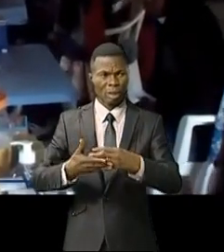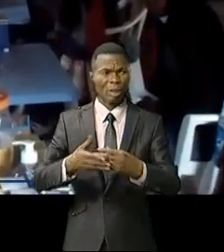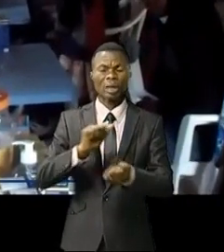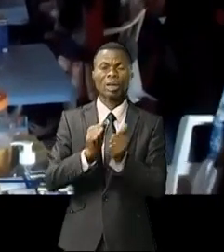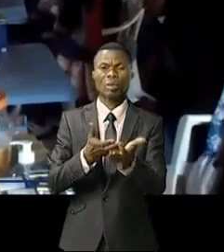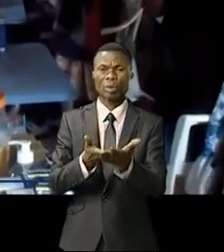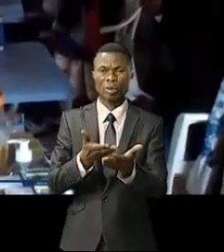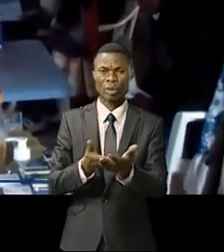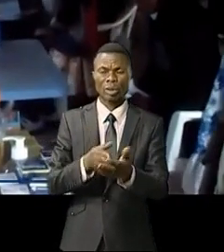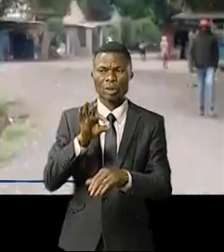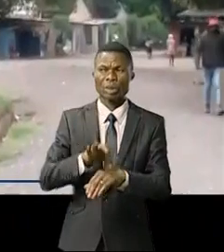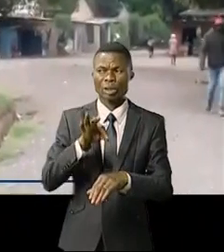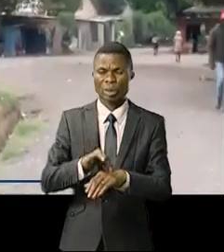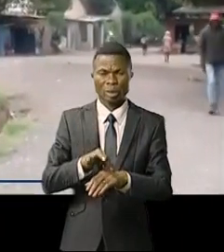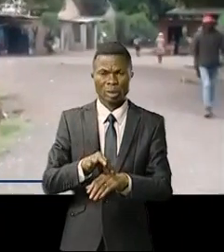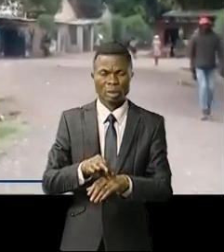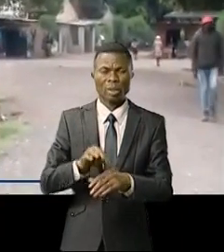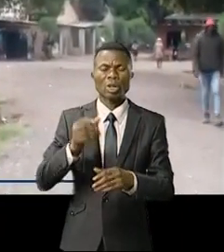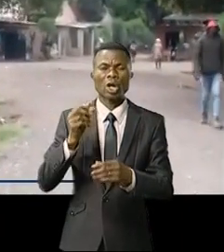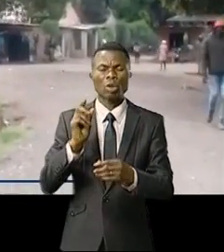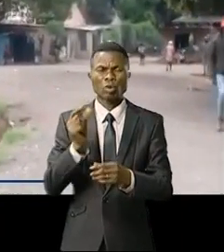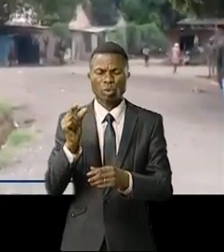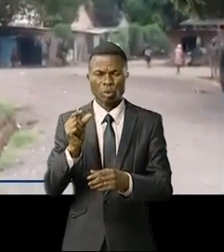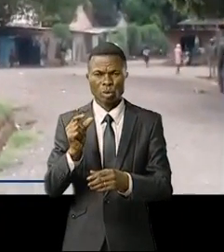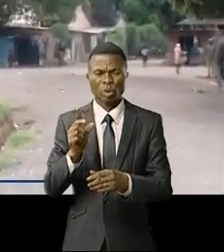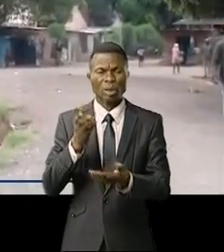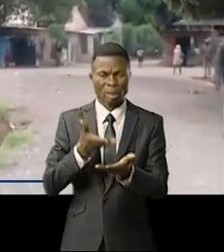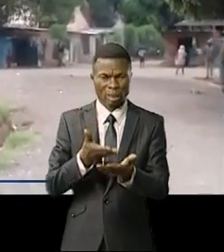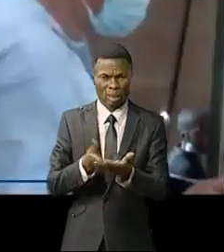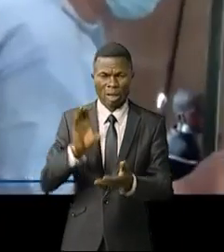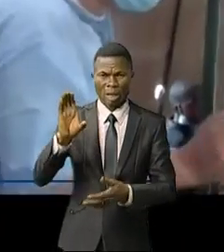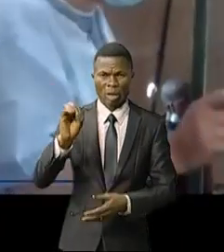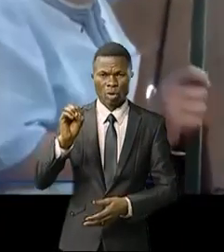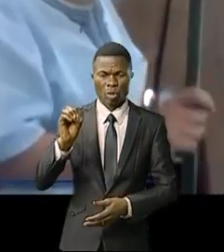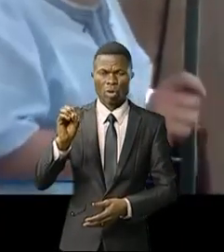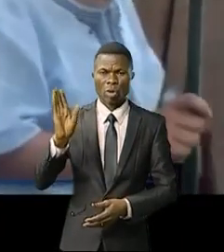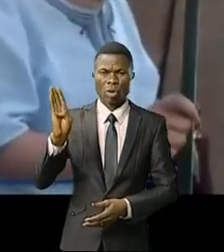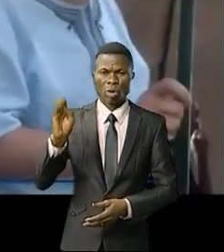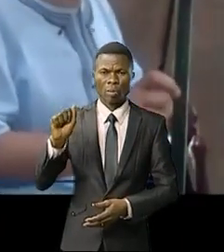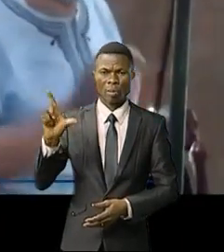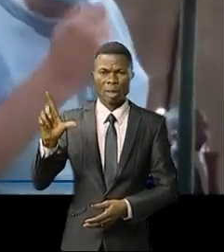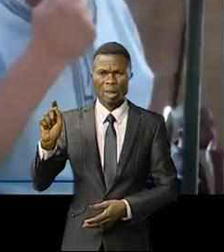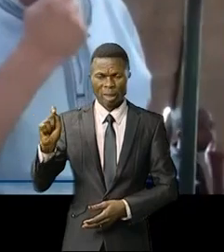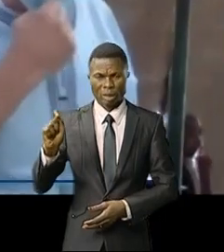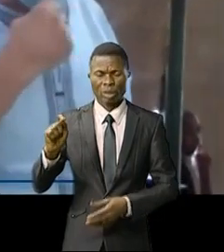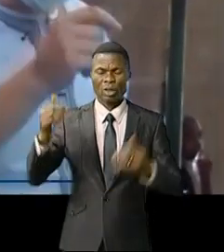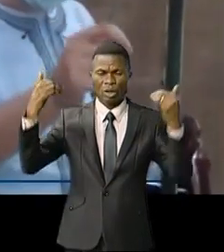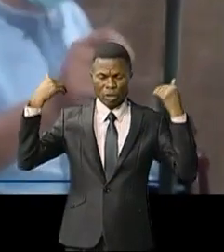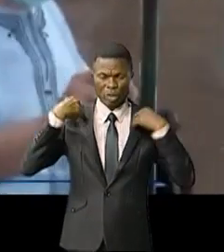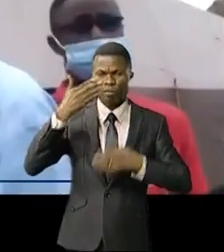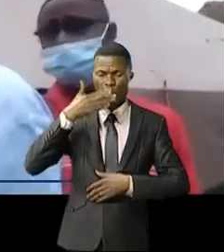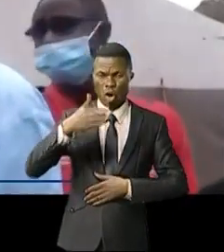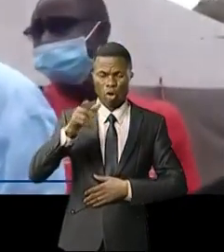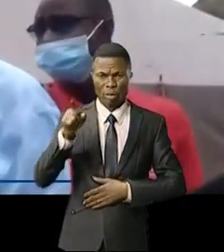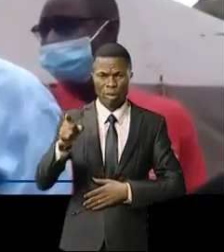circonstance au croisement des avenues du Cobalt et du Cuivre au quartier Léomène. Docteur Jacques Massangou est médecin chef des zones de santé de